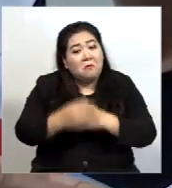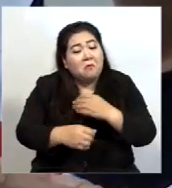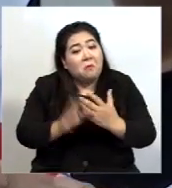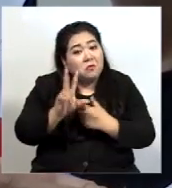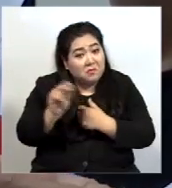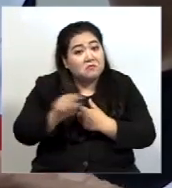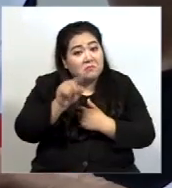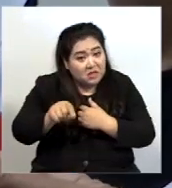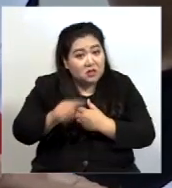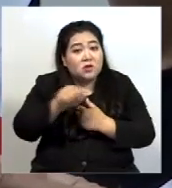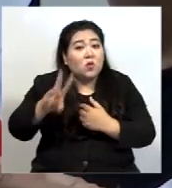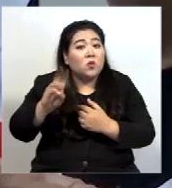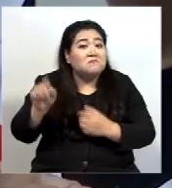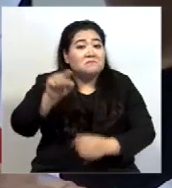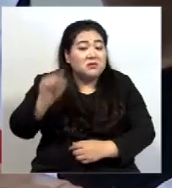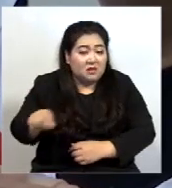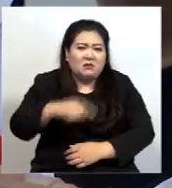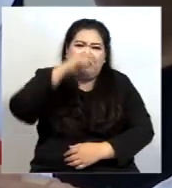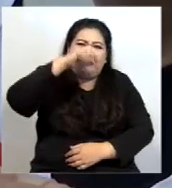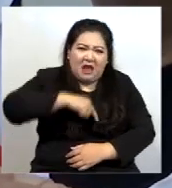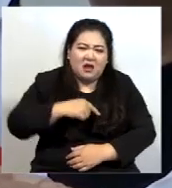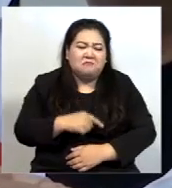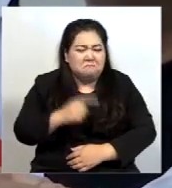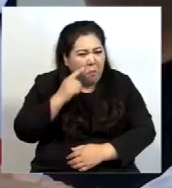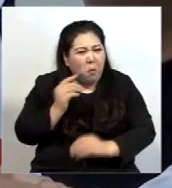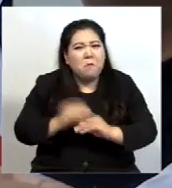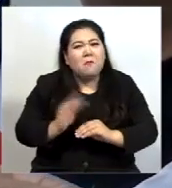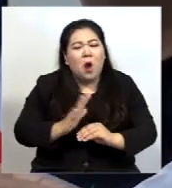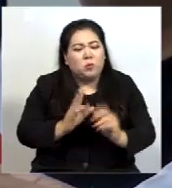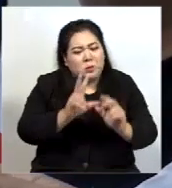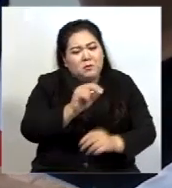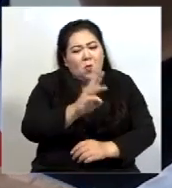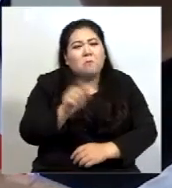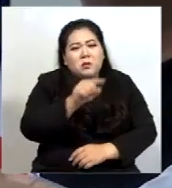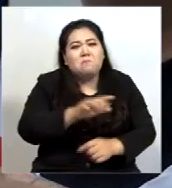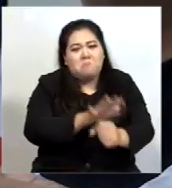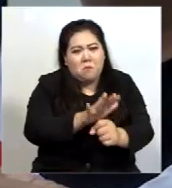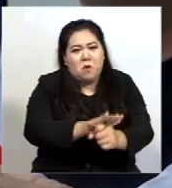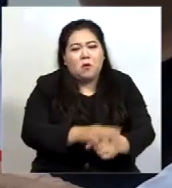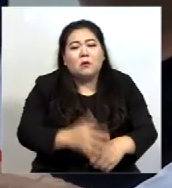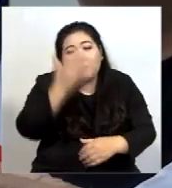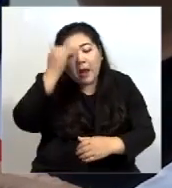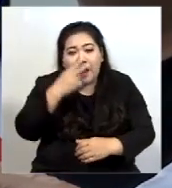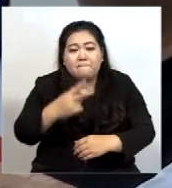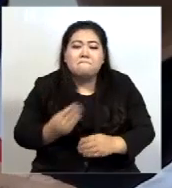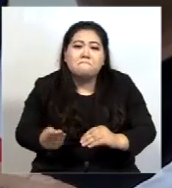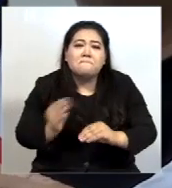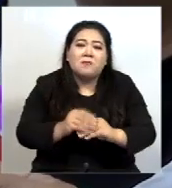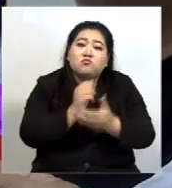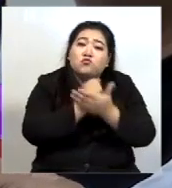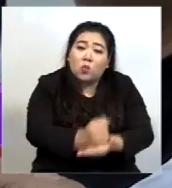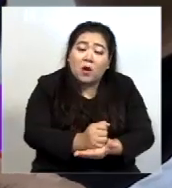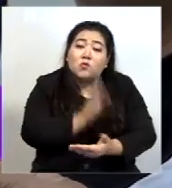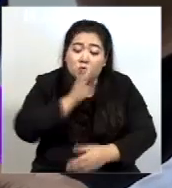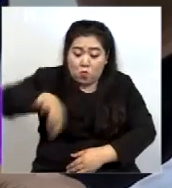30-60%ทีเดียวนะครับแต่ของประเทศไทยเราก็ไม่อยากให้ถึงขนาดนั้นนะครับเพราะว่าเราพยายามที่เราพบว่ามีปัจจัยบวกก็คือว่าถ้าเราเข้าไป